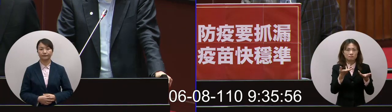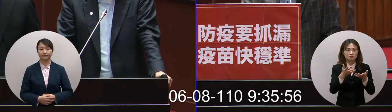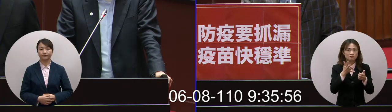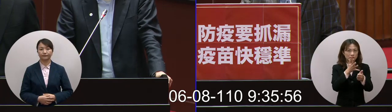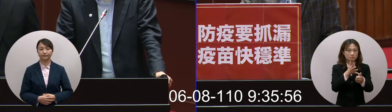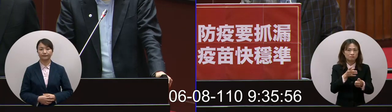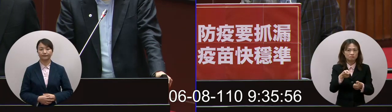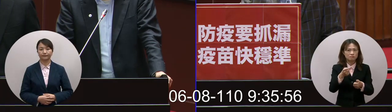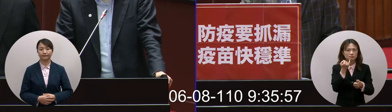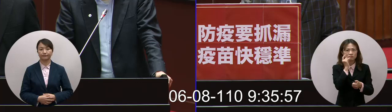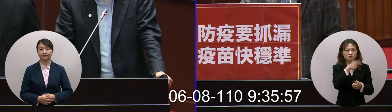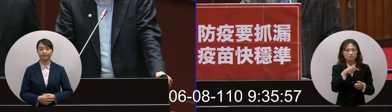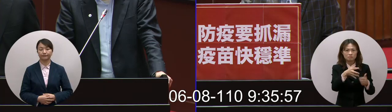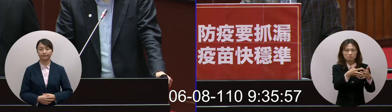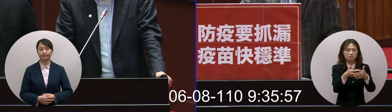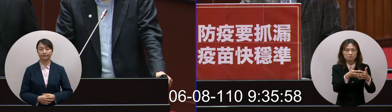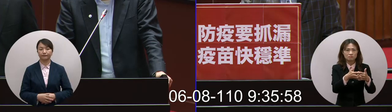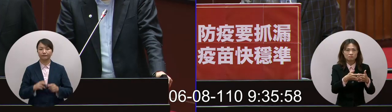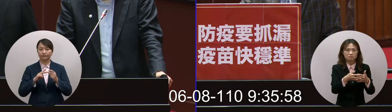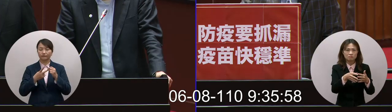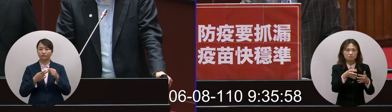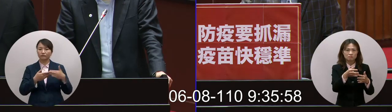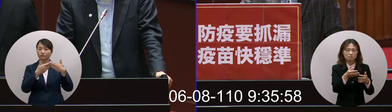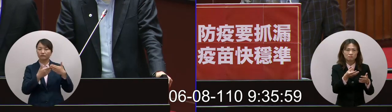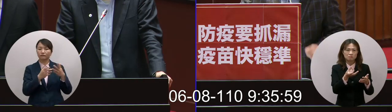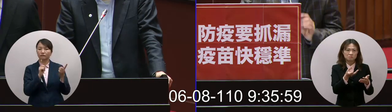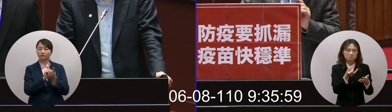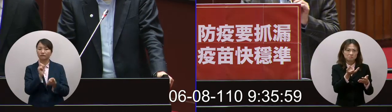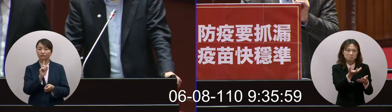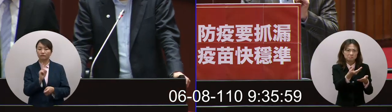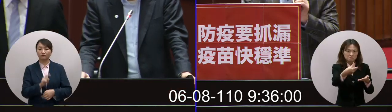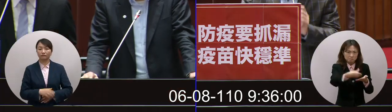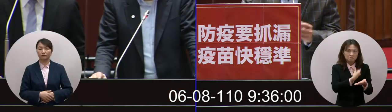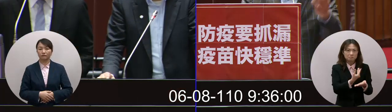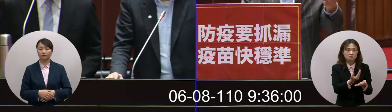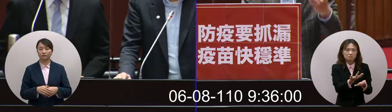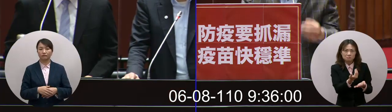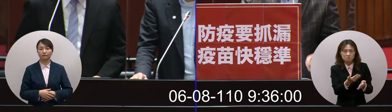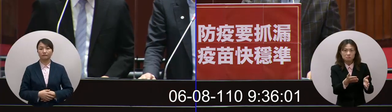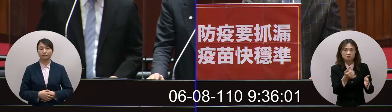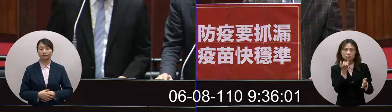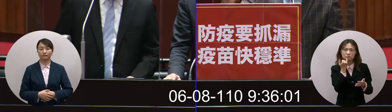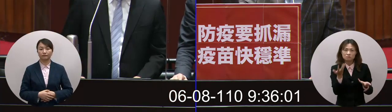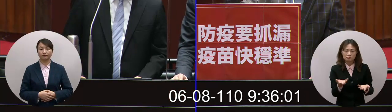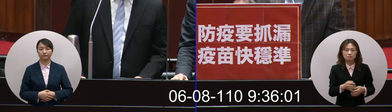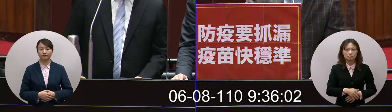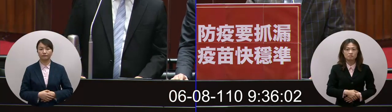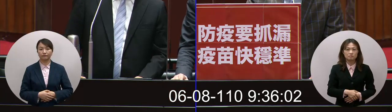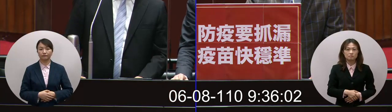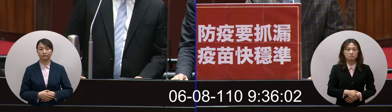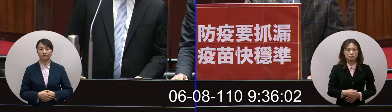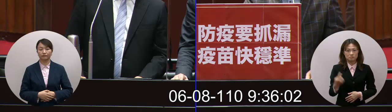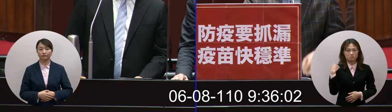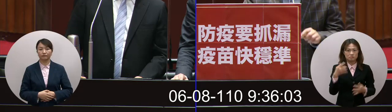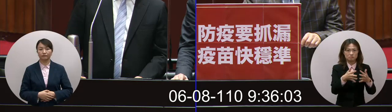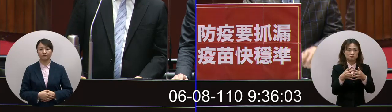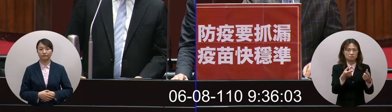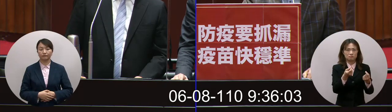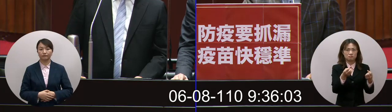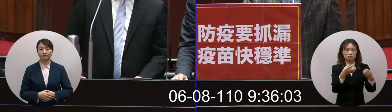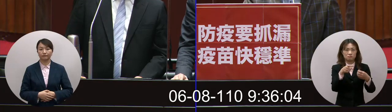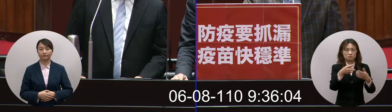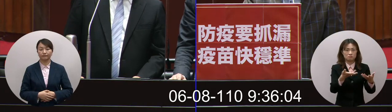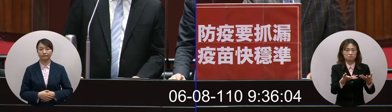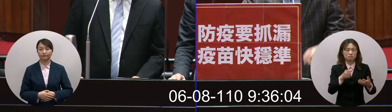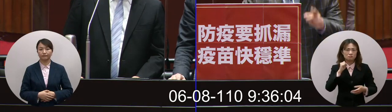场？ 甲中国啥？ 研究看卖球场啊。啊不管伊用唔用出来啊，昨美国嘛咧考虑这件代志啊，咱台湾